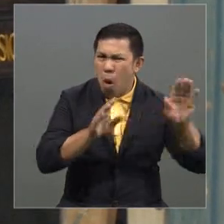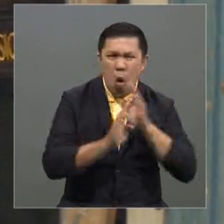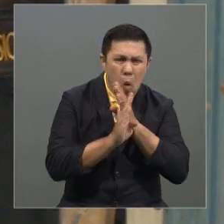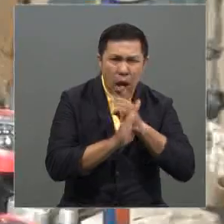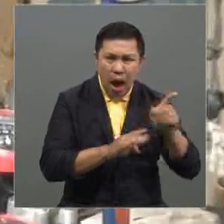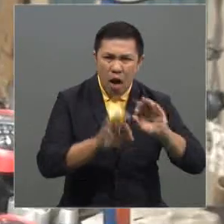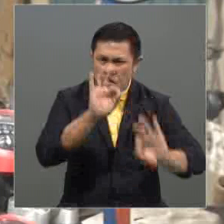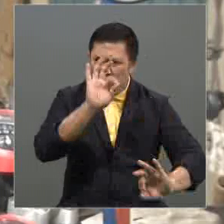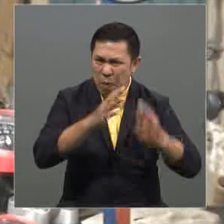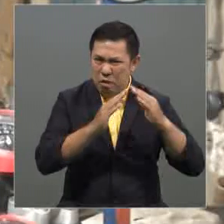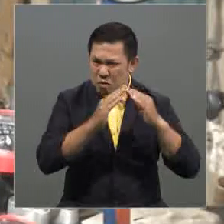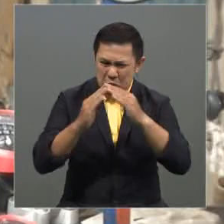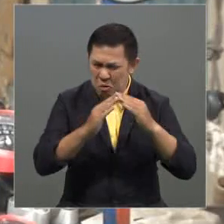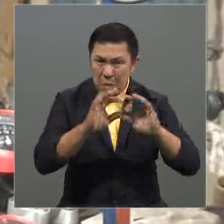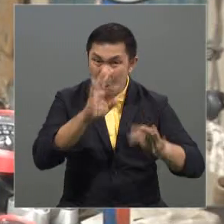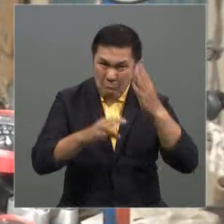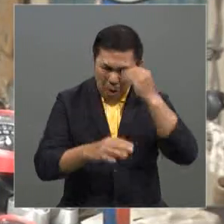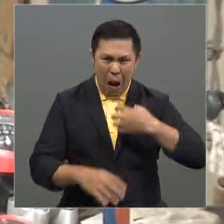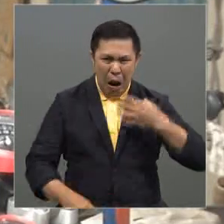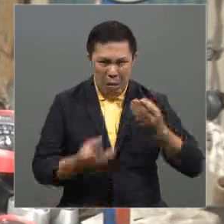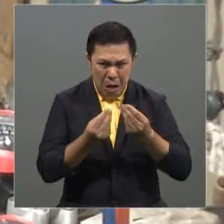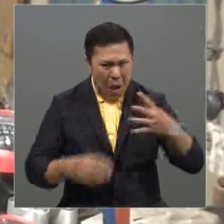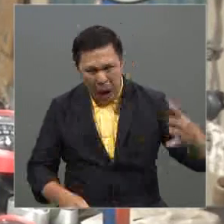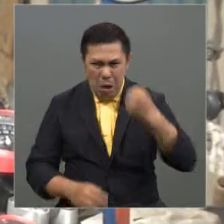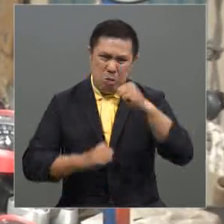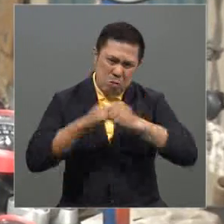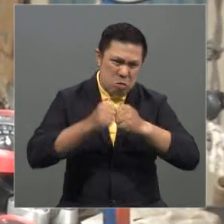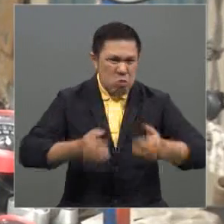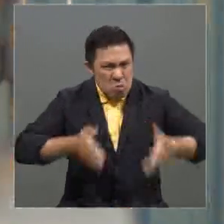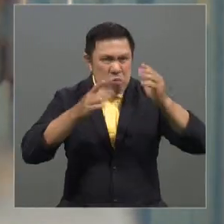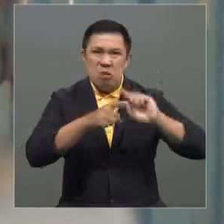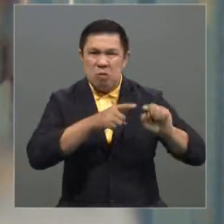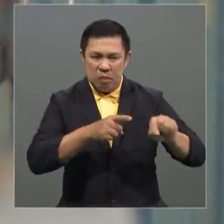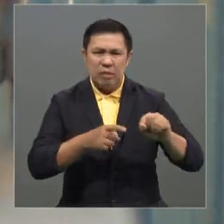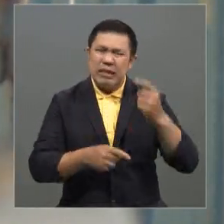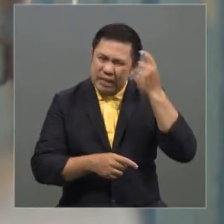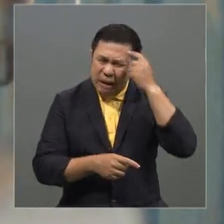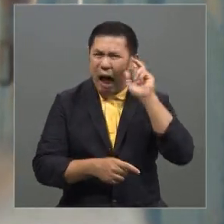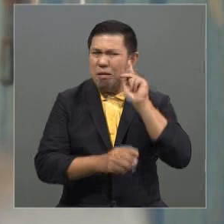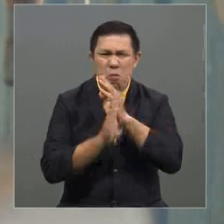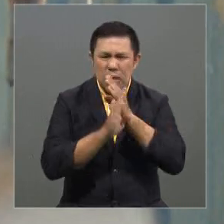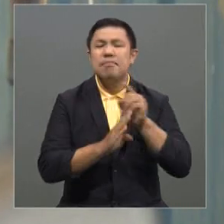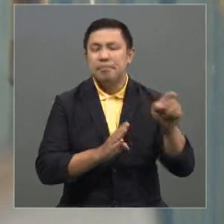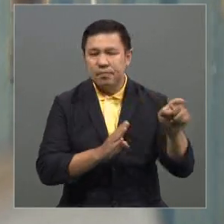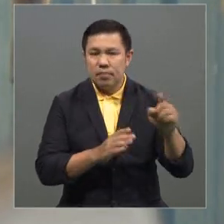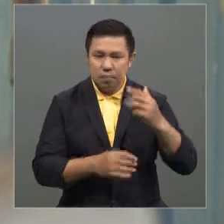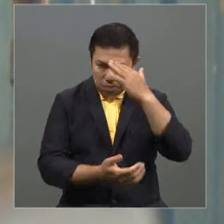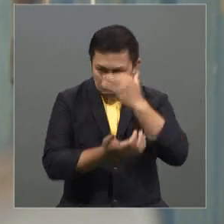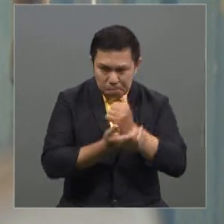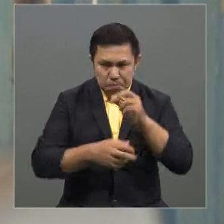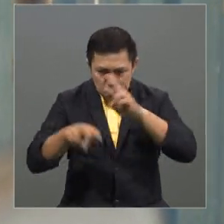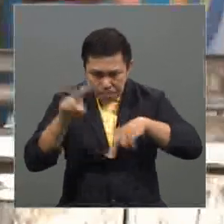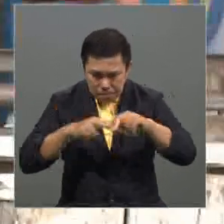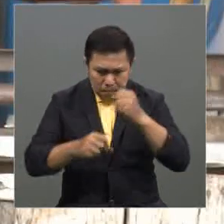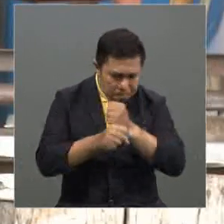าหน้าที่จะต้องตรวจสอบทุกด้านขณะเดียวกันก็เร่งประสานงานกับเจ้าหน้าที่ทุกหน่วยให้เร่งดำเนินการตรวจพื้นที่เพื่อจะได้ส่ง